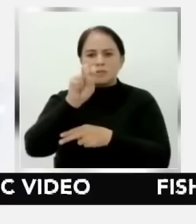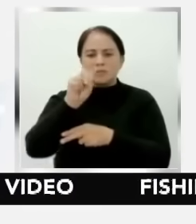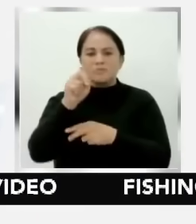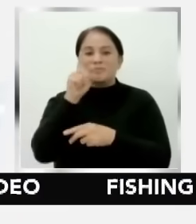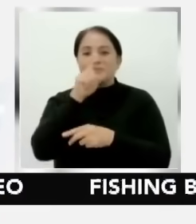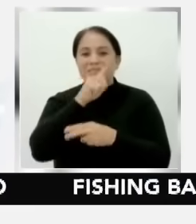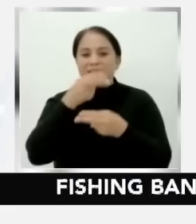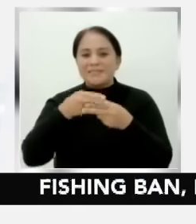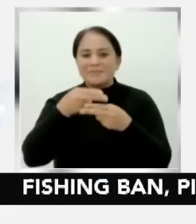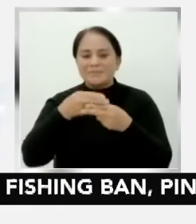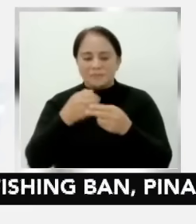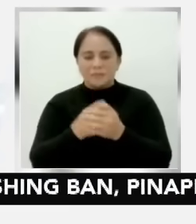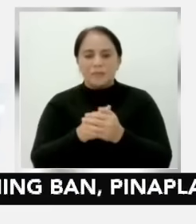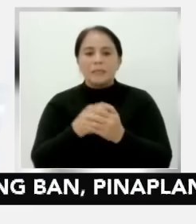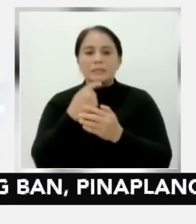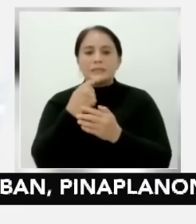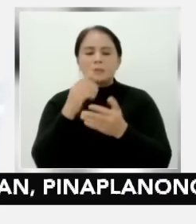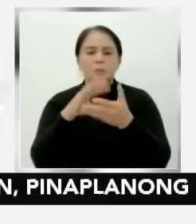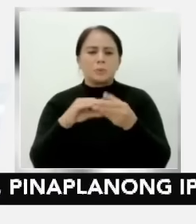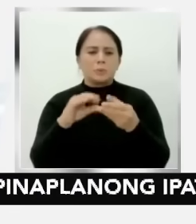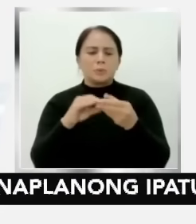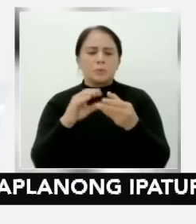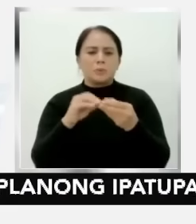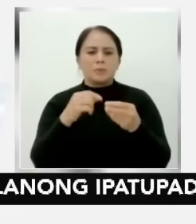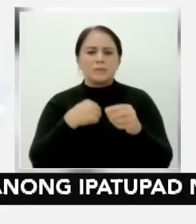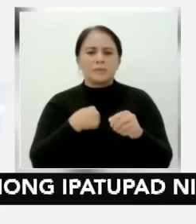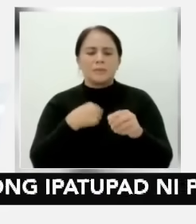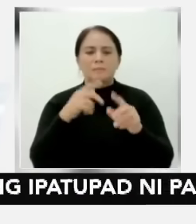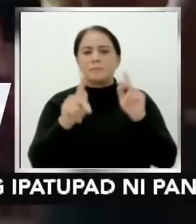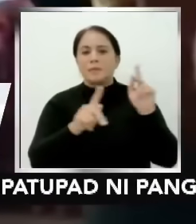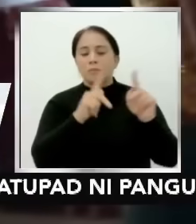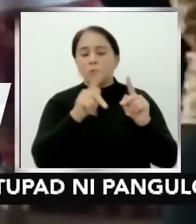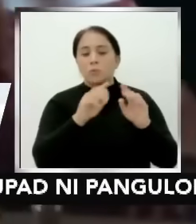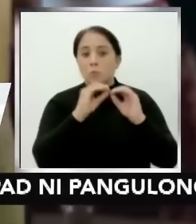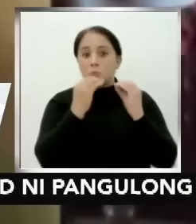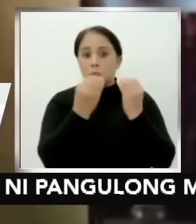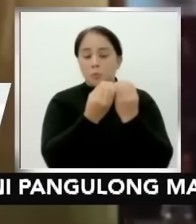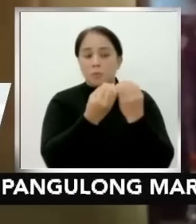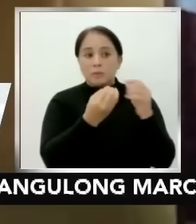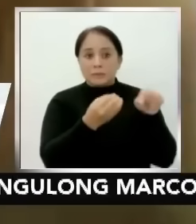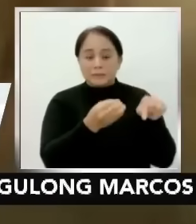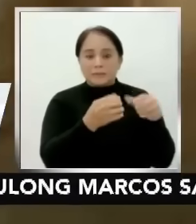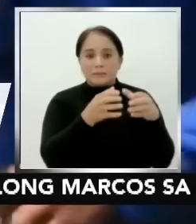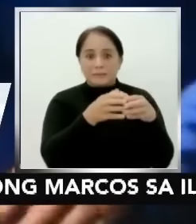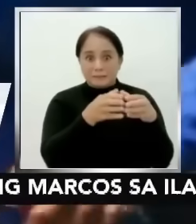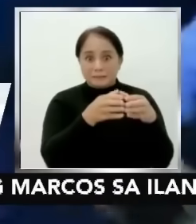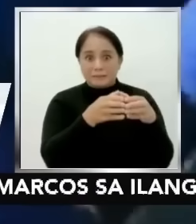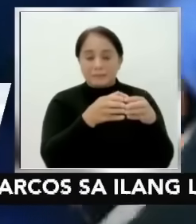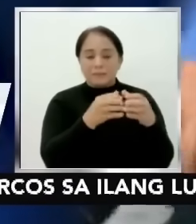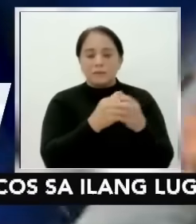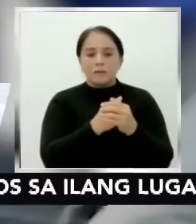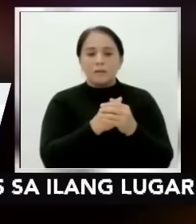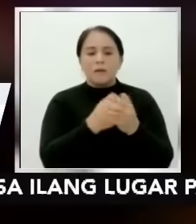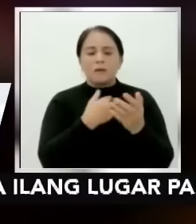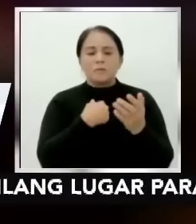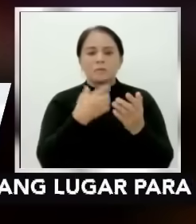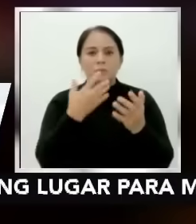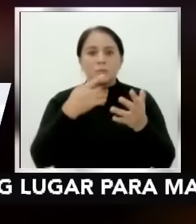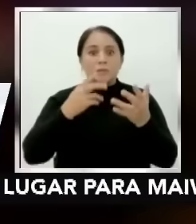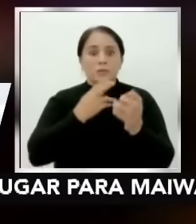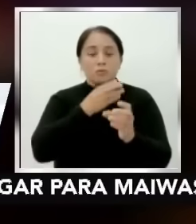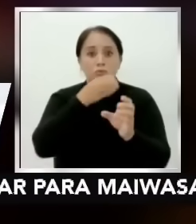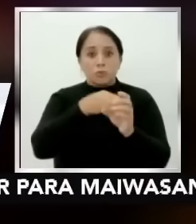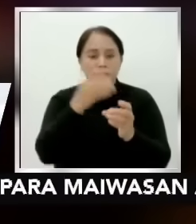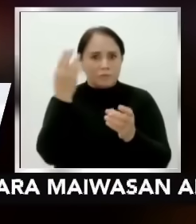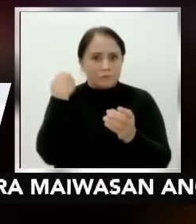ni Jason, isa raw normal na people's organization at religious group ang Socorro Bayanihan Services nang umalib siya dito. Pero nagbago